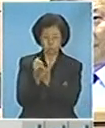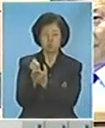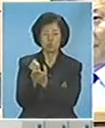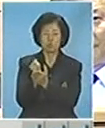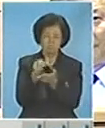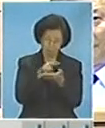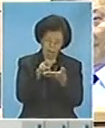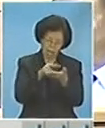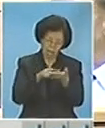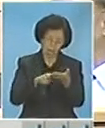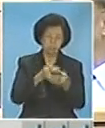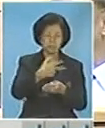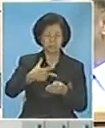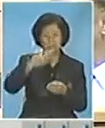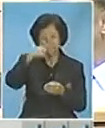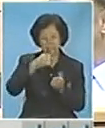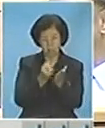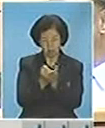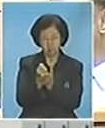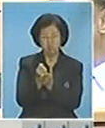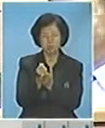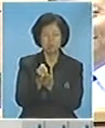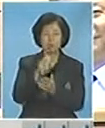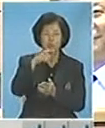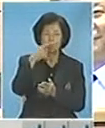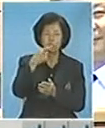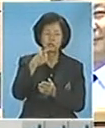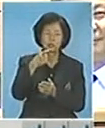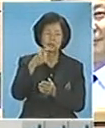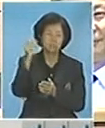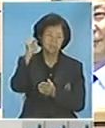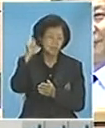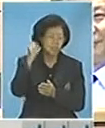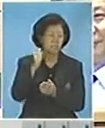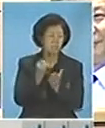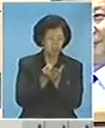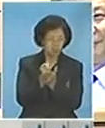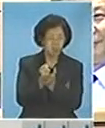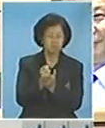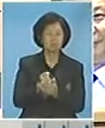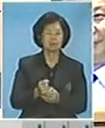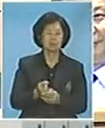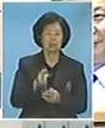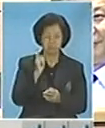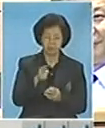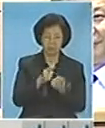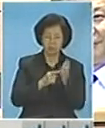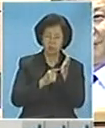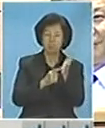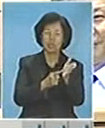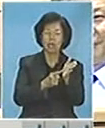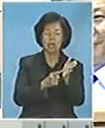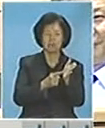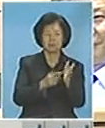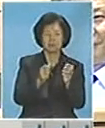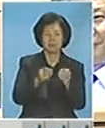อ่านภาษาไทยที่ถูกต้องการออกเสียงภาษาไทยที่ถูกต้องและจะเป็นตัวอย่างแก่เด็ก